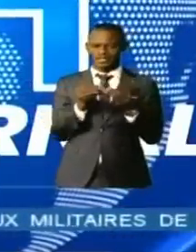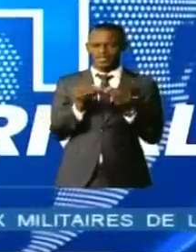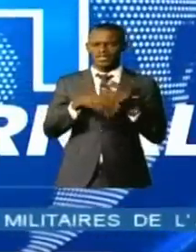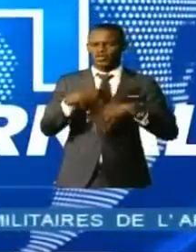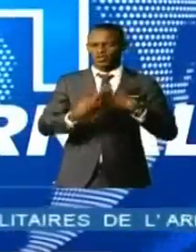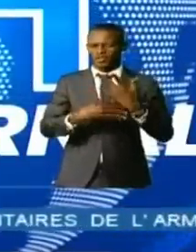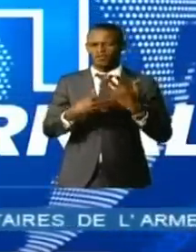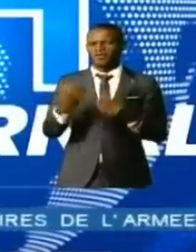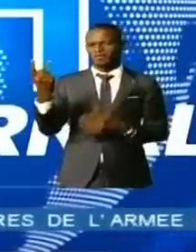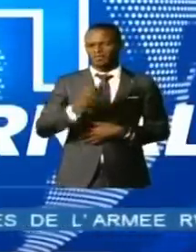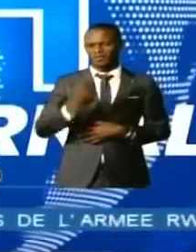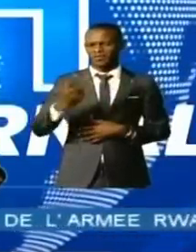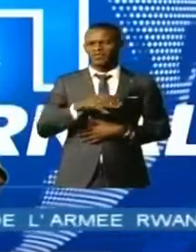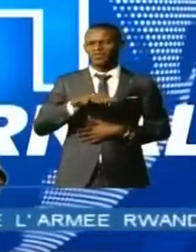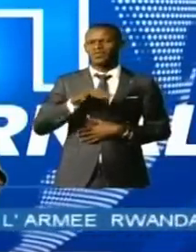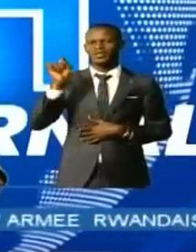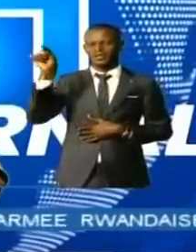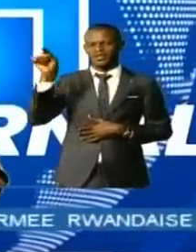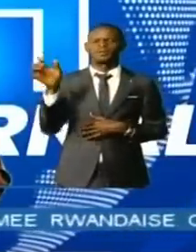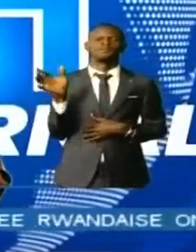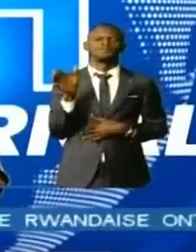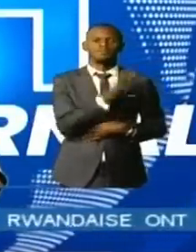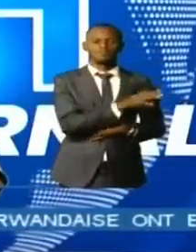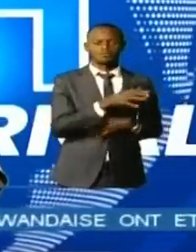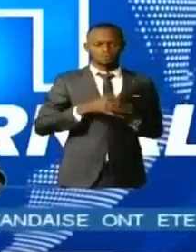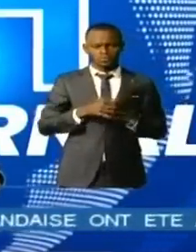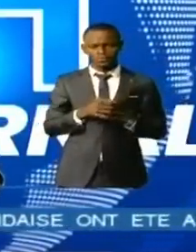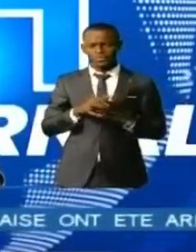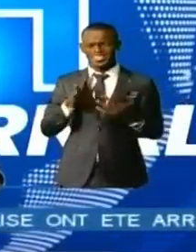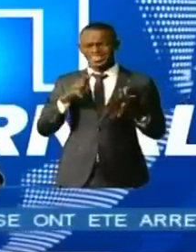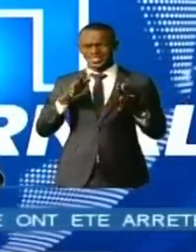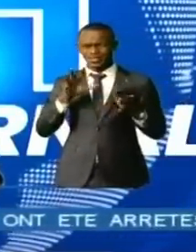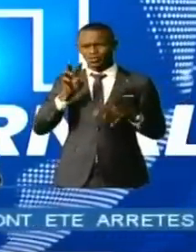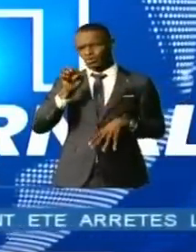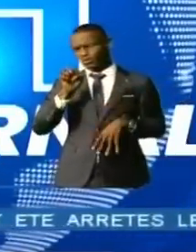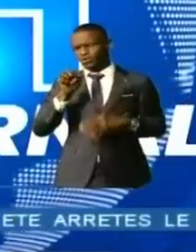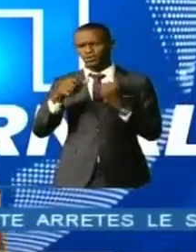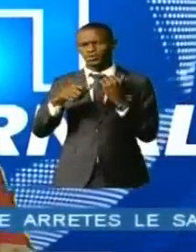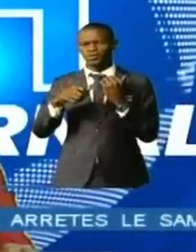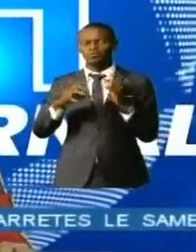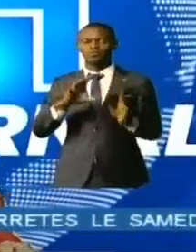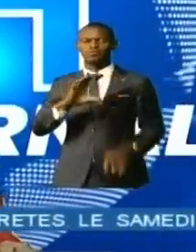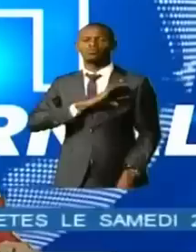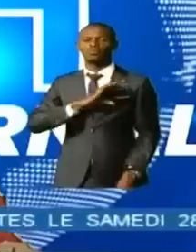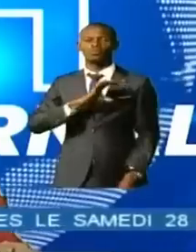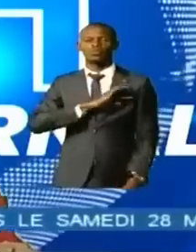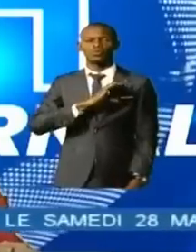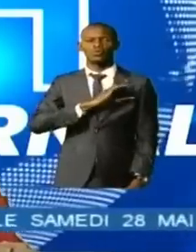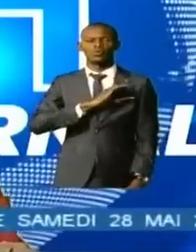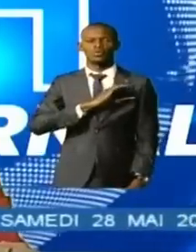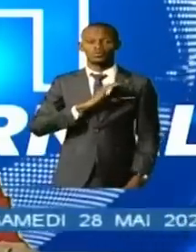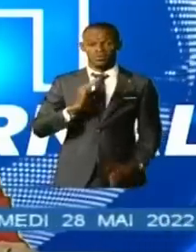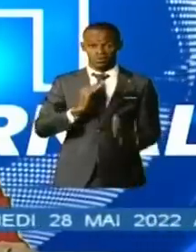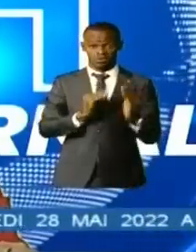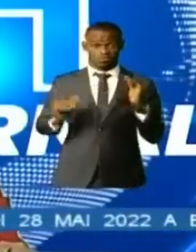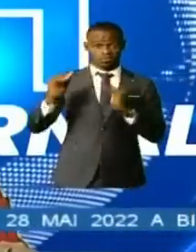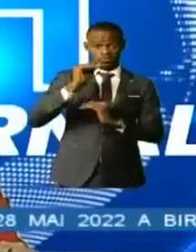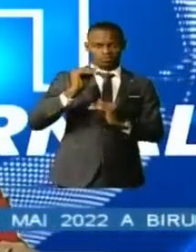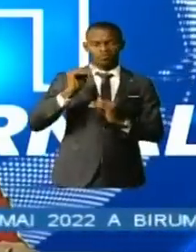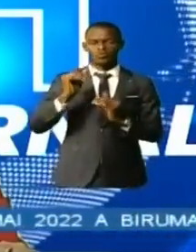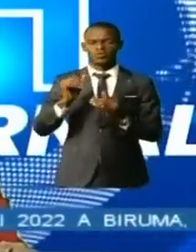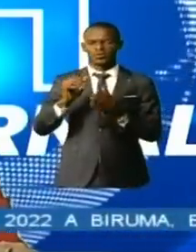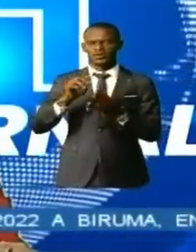Et puis, 139 officiers viennent de terminer leur formation. Pour ce faire, ces officiers supérieurs de la 33e